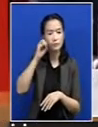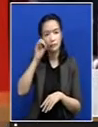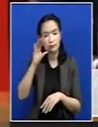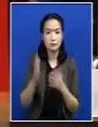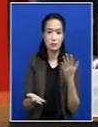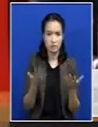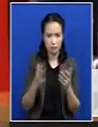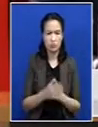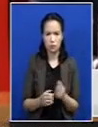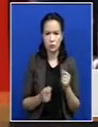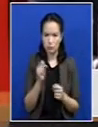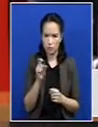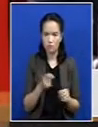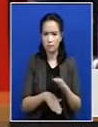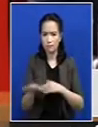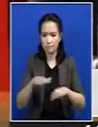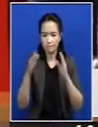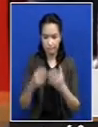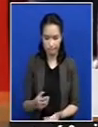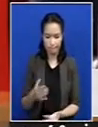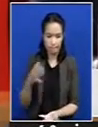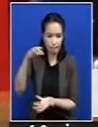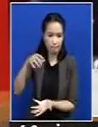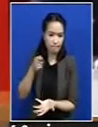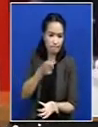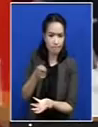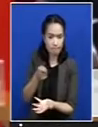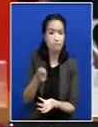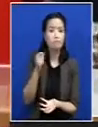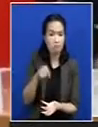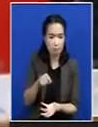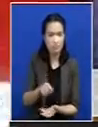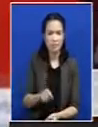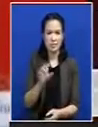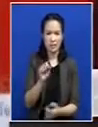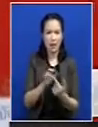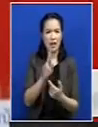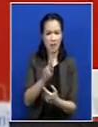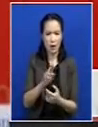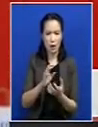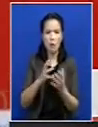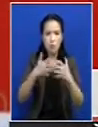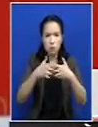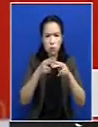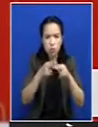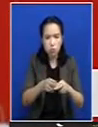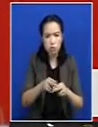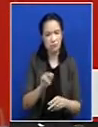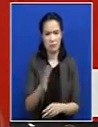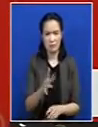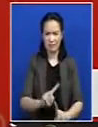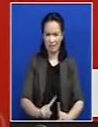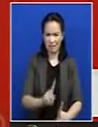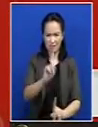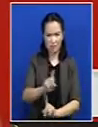แสงเนี่ยแล้วก็รีบทำการดับเพลิงด้วยถังดับเพลิงโดยจะยังไม่มีการพ่นสารดับเพลิงอัตโนมัติออกมาก็เลยตั้งข้อส